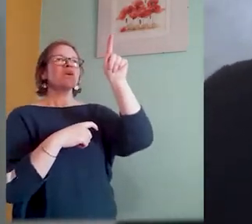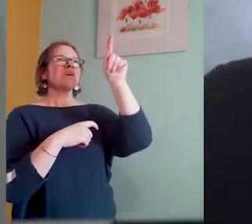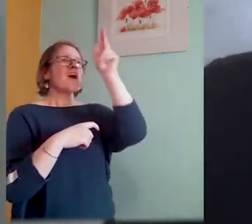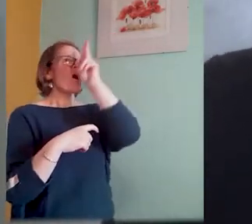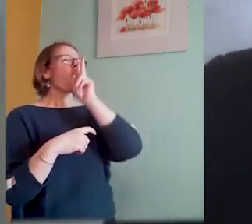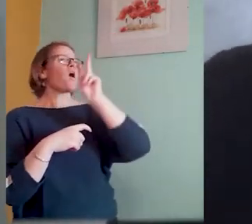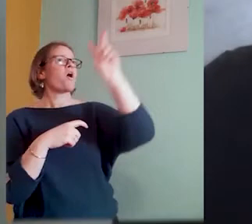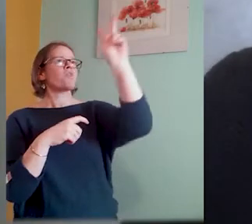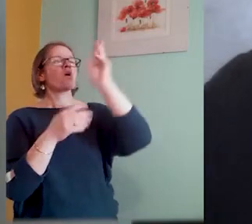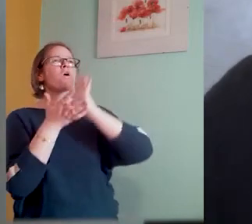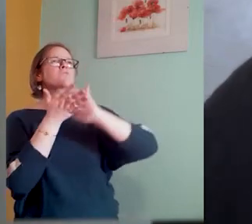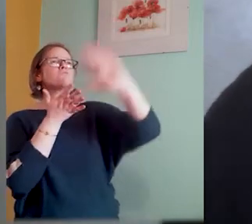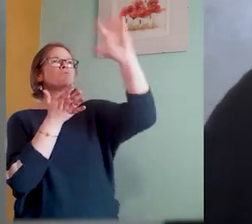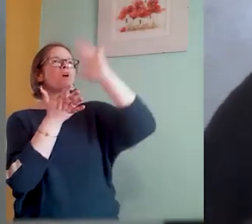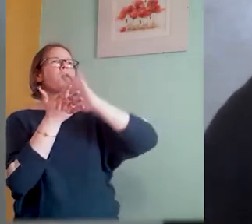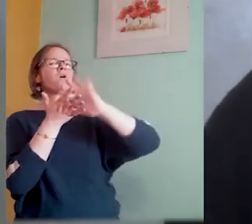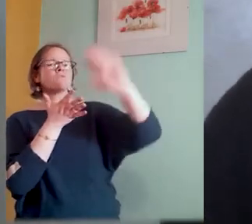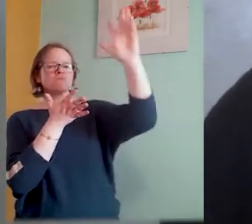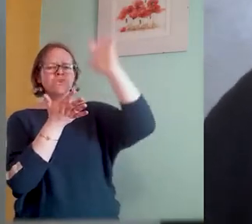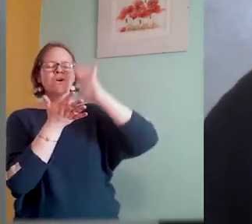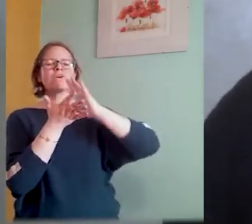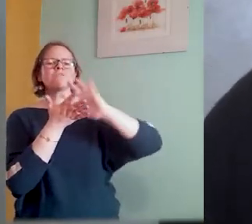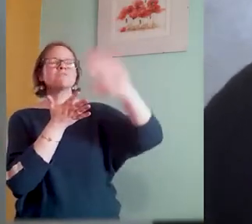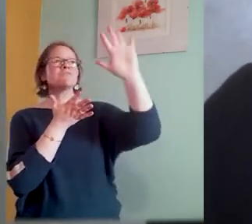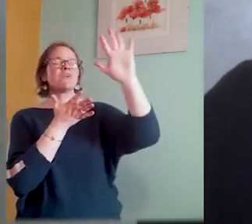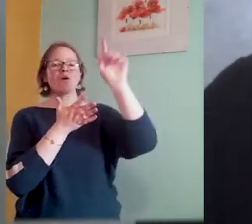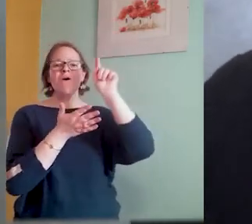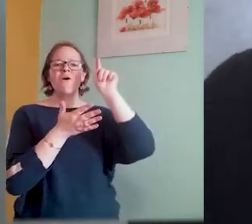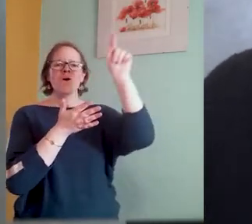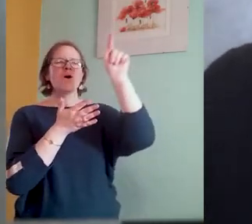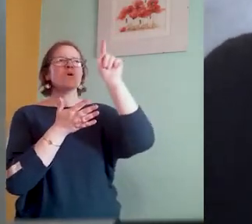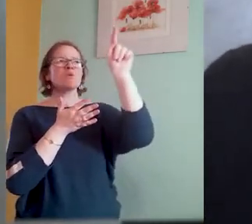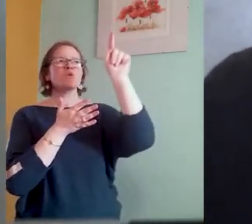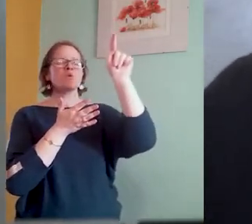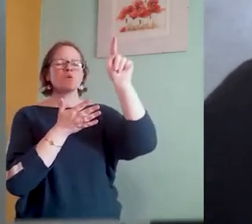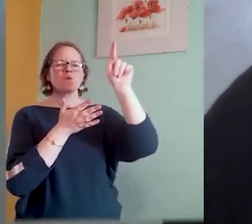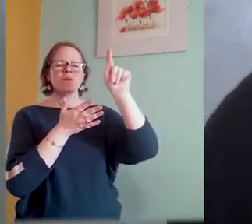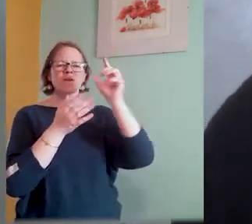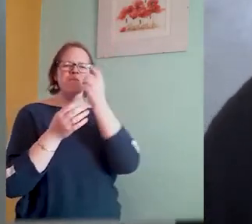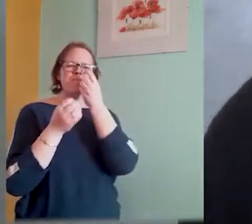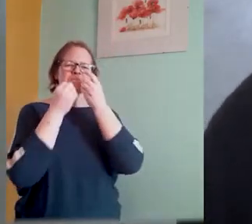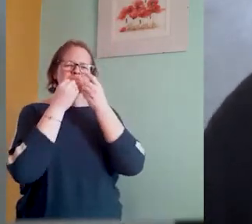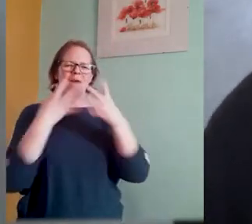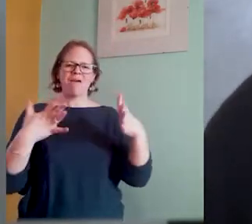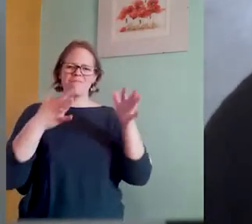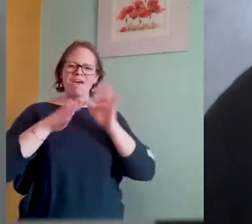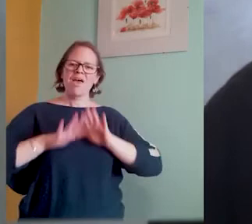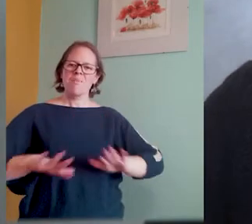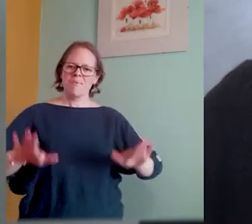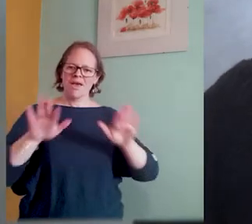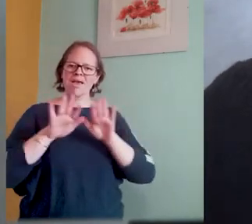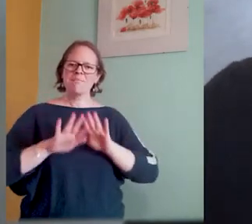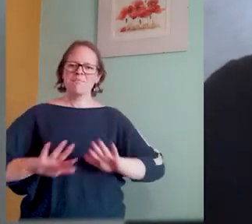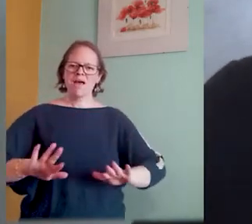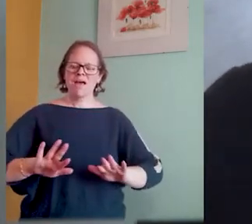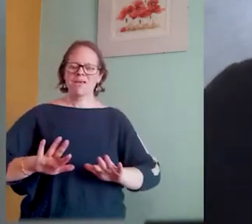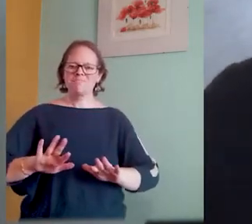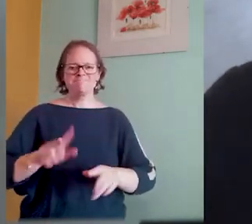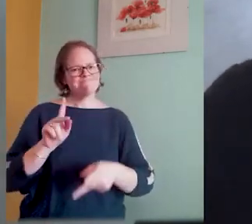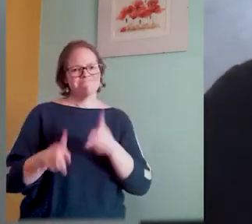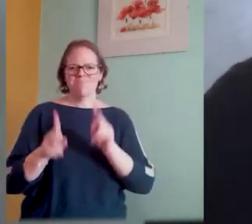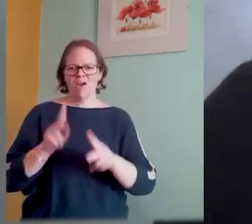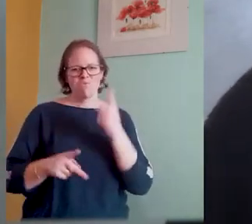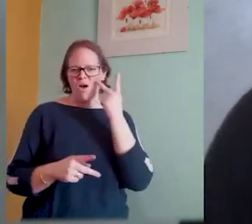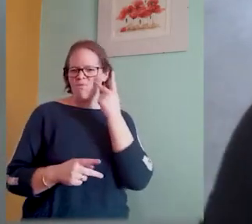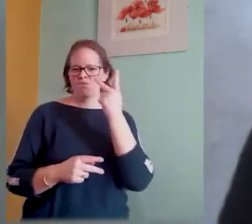se sent comme en difficulté, mais je vous assure, il prépare des choses merveilleuses. Alors je vous invite à prendre ce temps de louange que Alessandra va